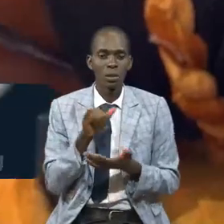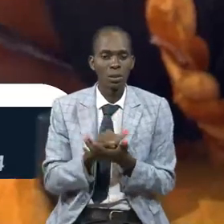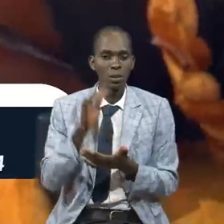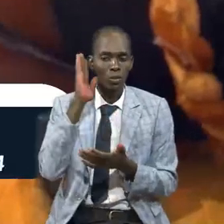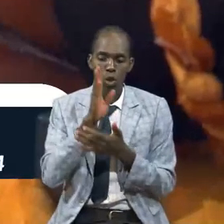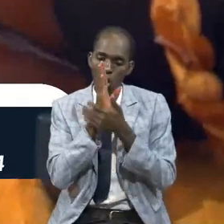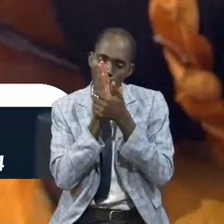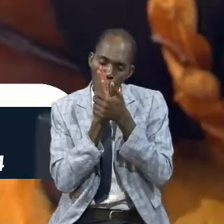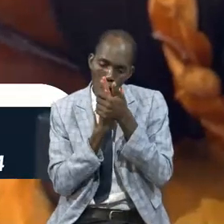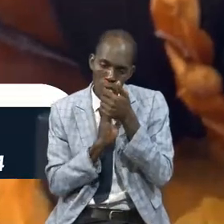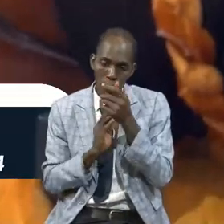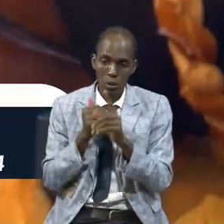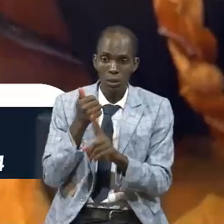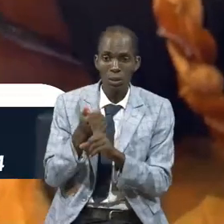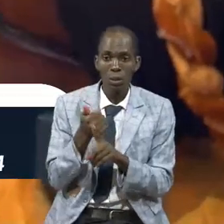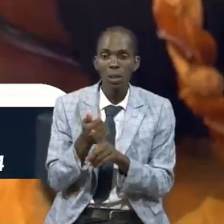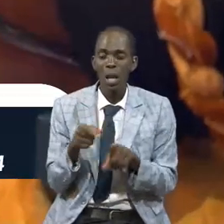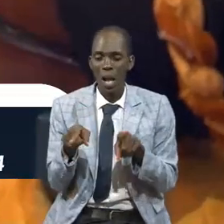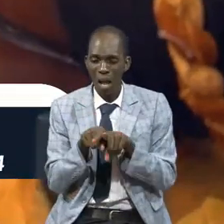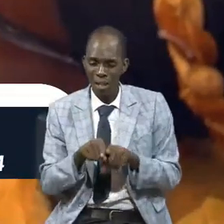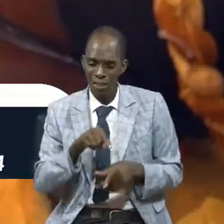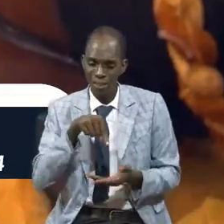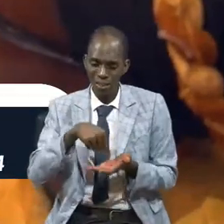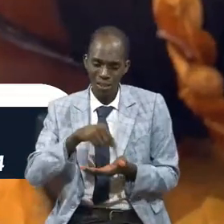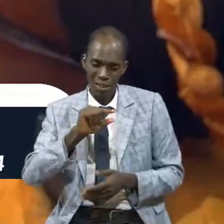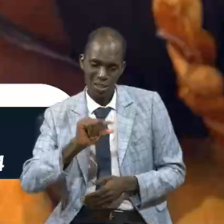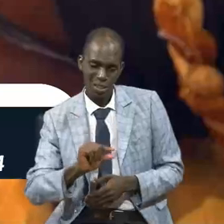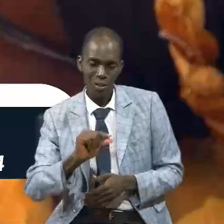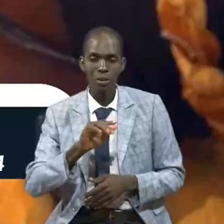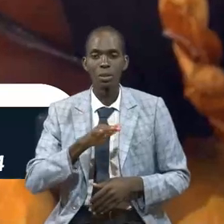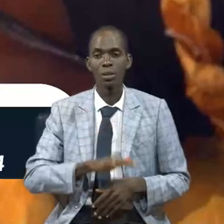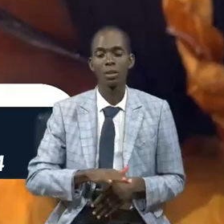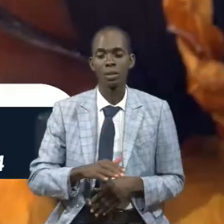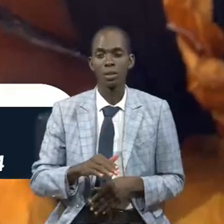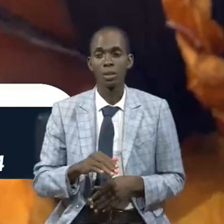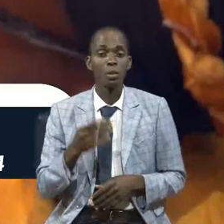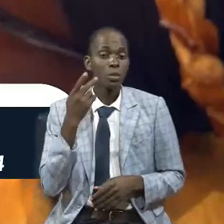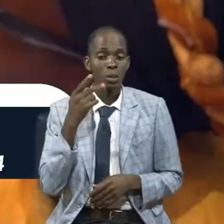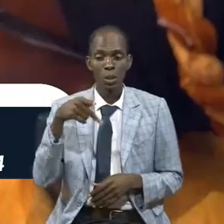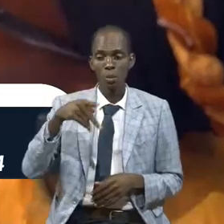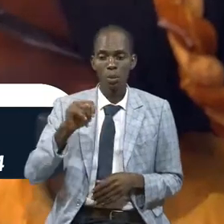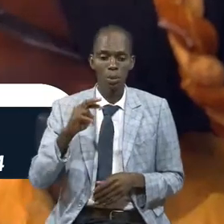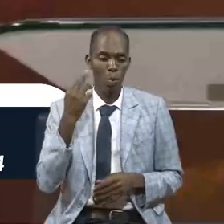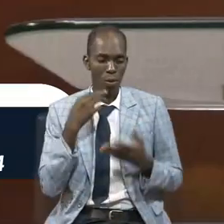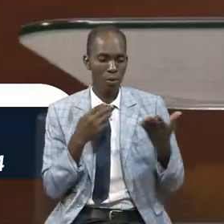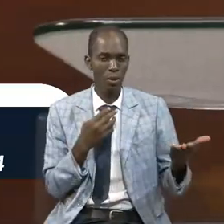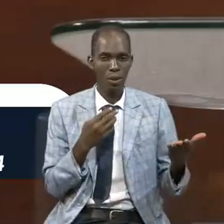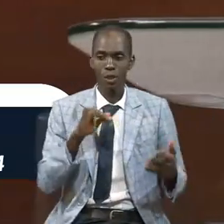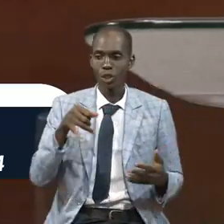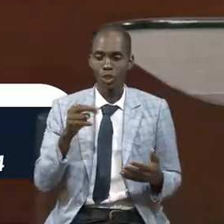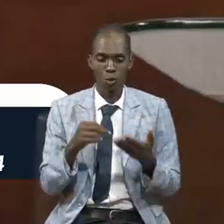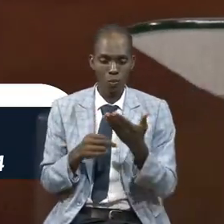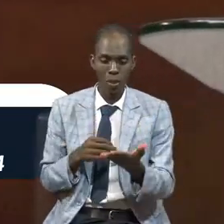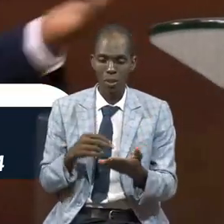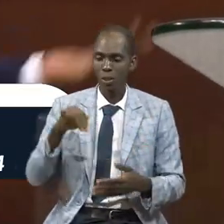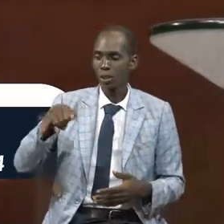se rendra humble comme ce petit enfant. Pierre était là, Jean était là,